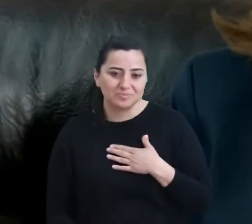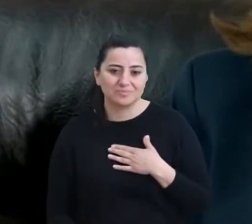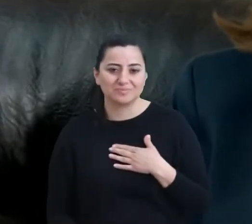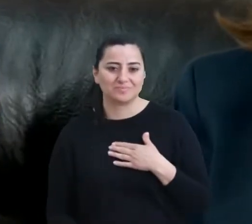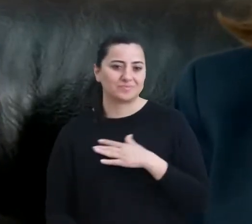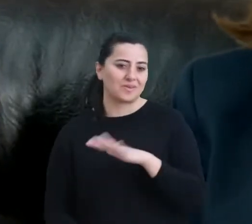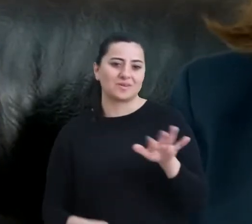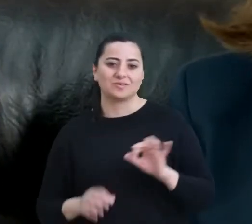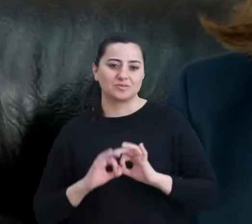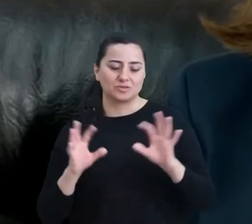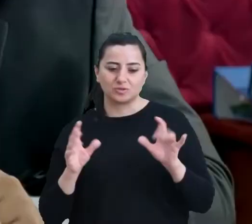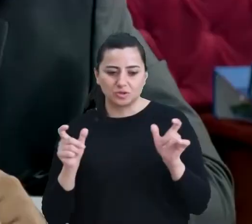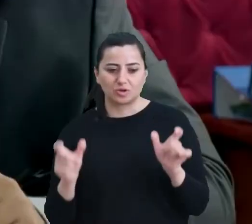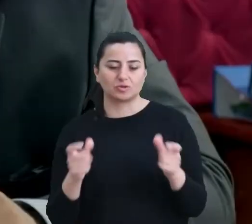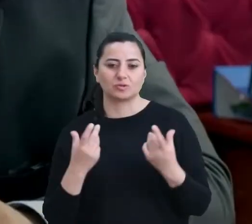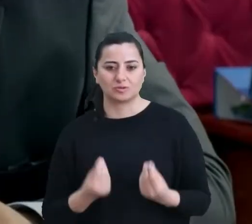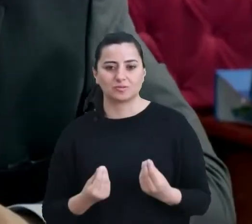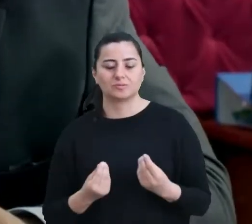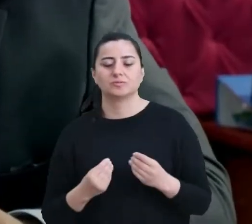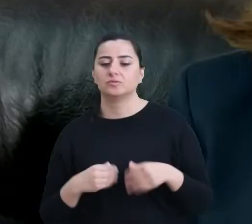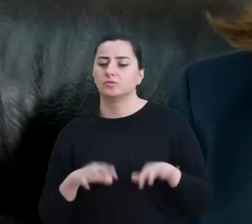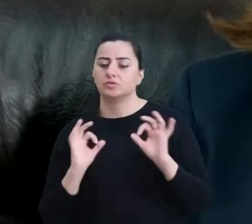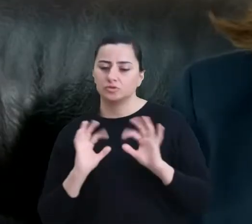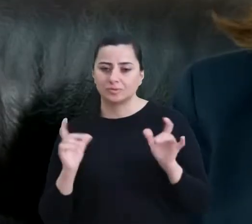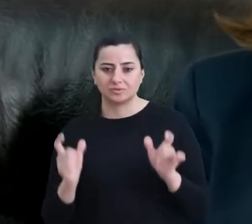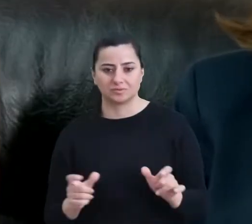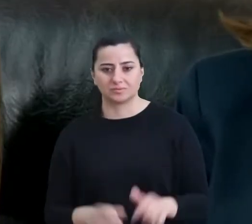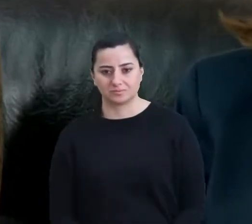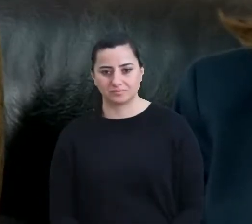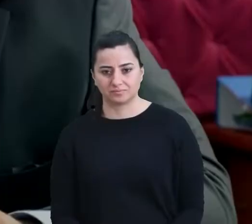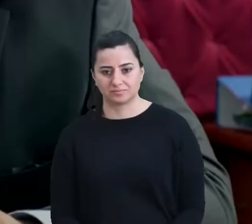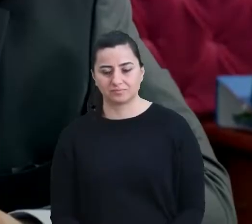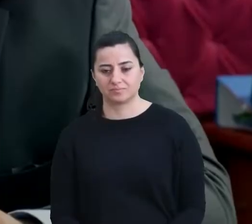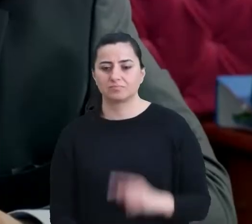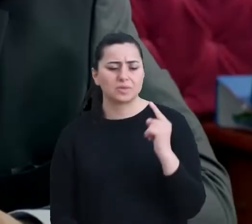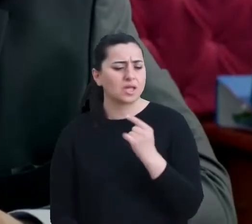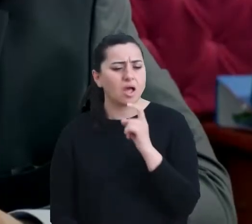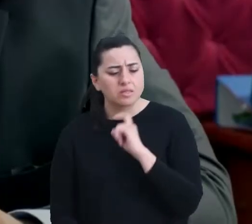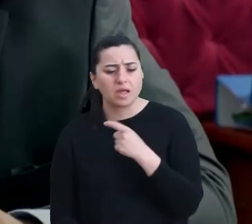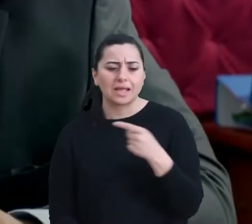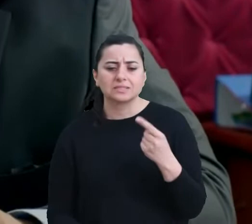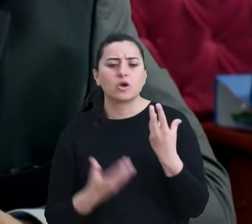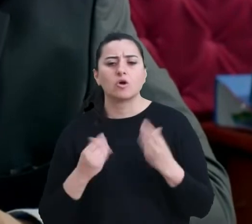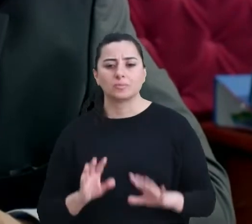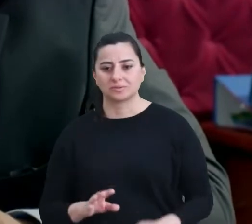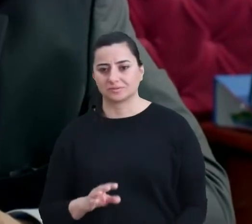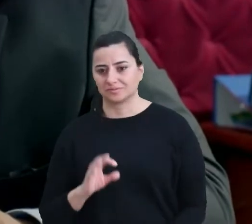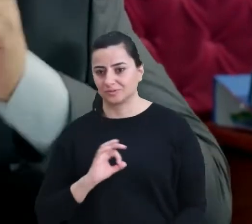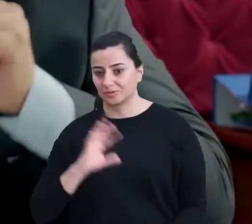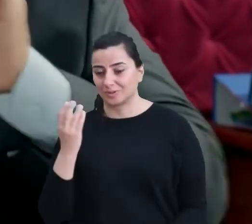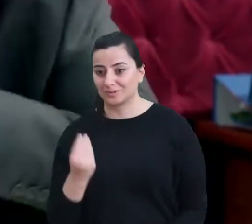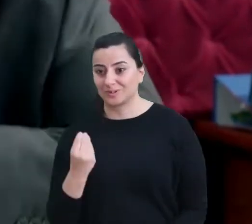Durum tamamen kontrolümüz altında. Öyle böyle kontrolümüz altında değil yani. Hiçbir aksilik çıkmaz. Çok güzel